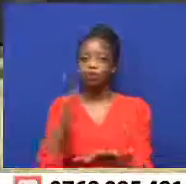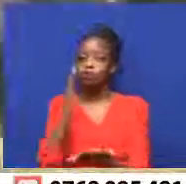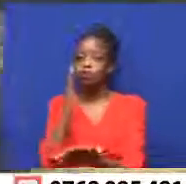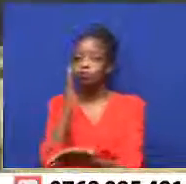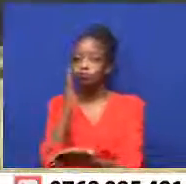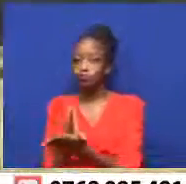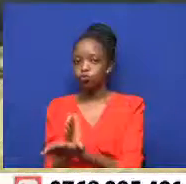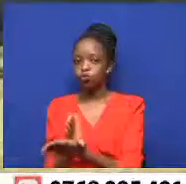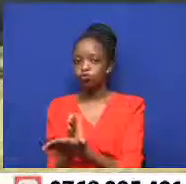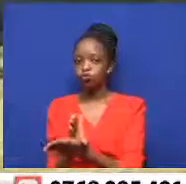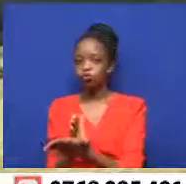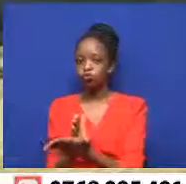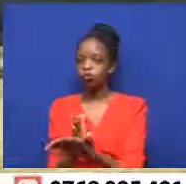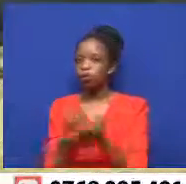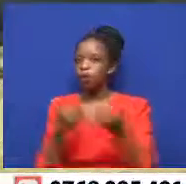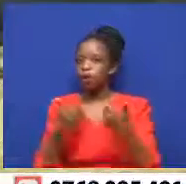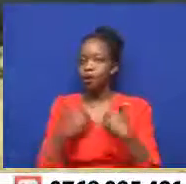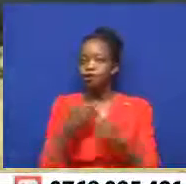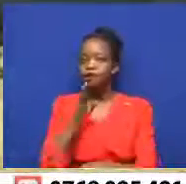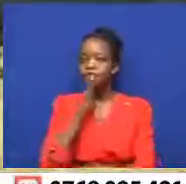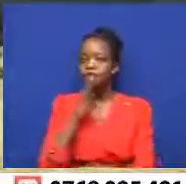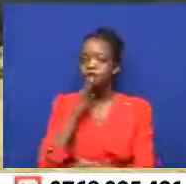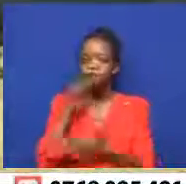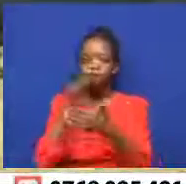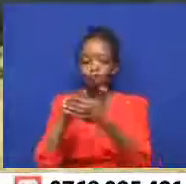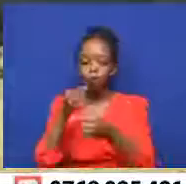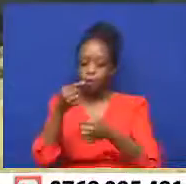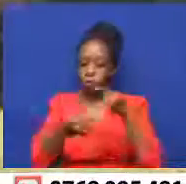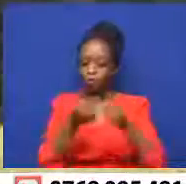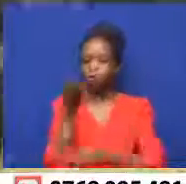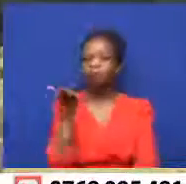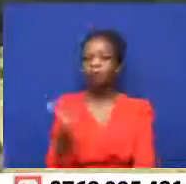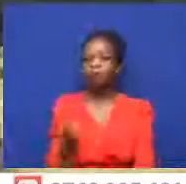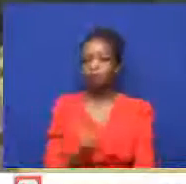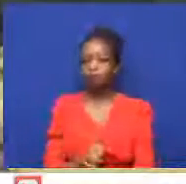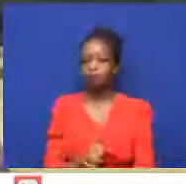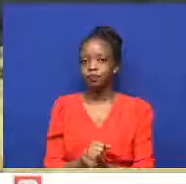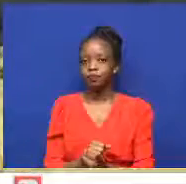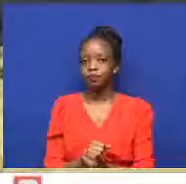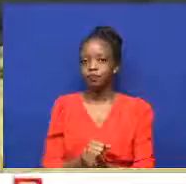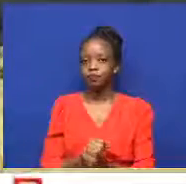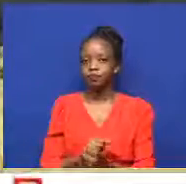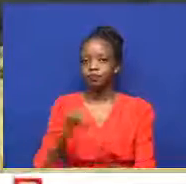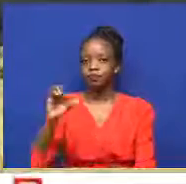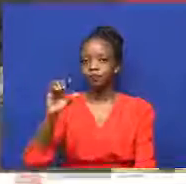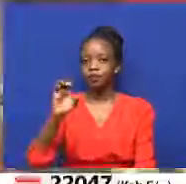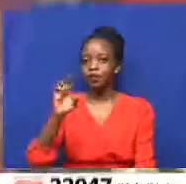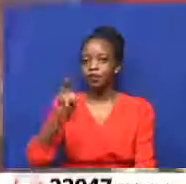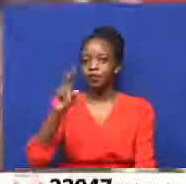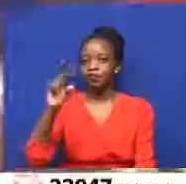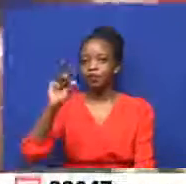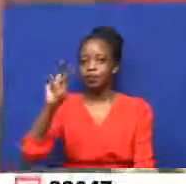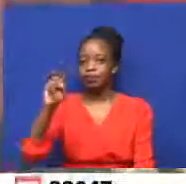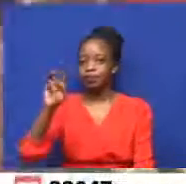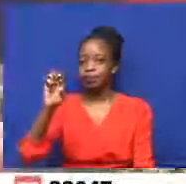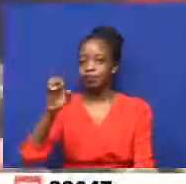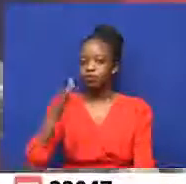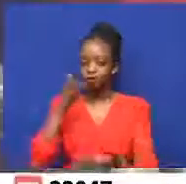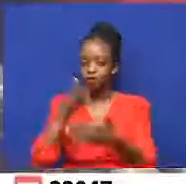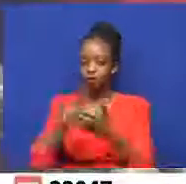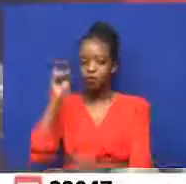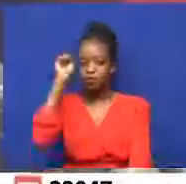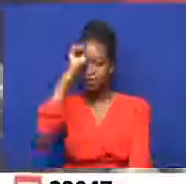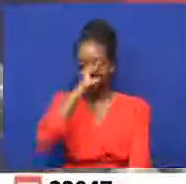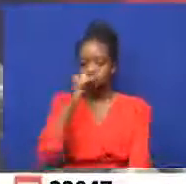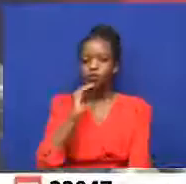ya kwamba hakuna deni imetupiliwa mbali. Eugene, wacha kudanganya Waluya. Uwezi kuja kuambia watu